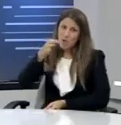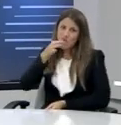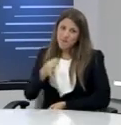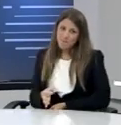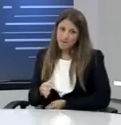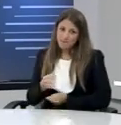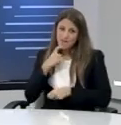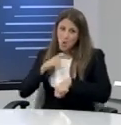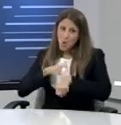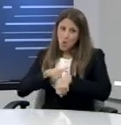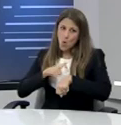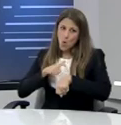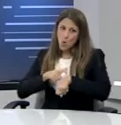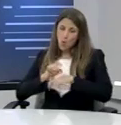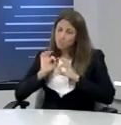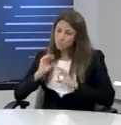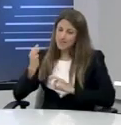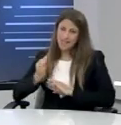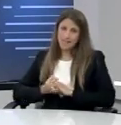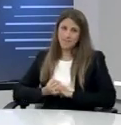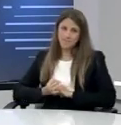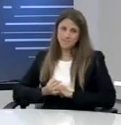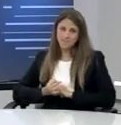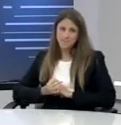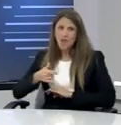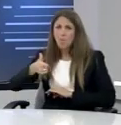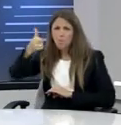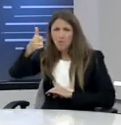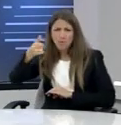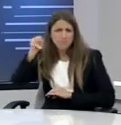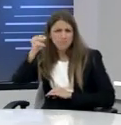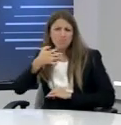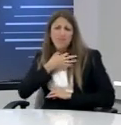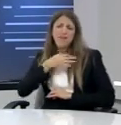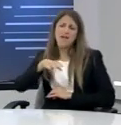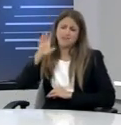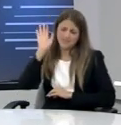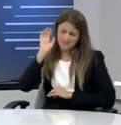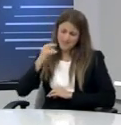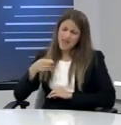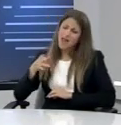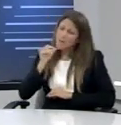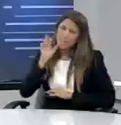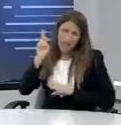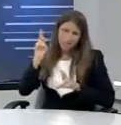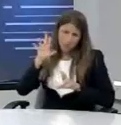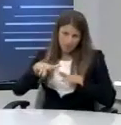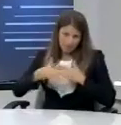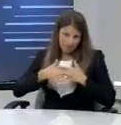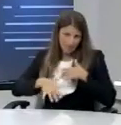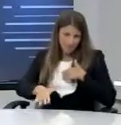εδώ. Κύριε Τσίπρα, οι υποσχέσεις σας προς τον Πρόεδρο είναι μάταιες. Λοιπόν, αλλά ελπίζω πάντα.